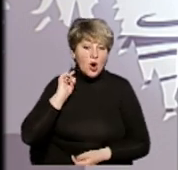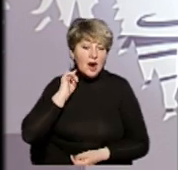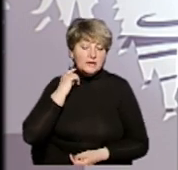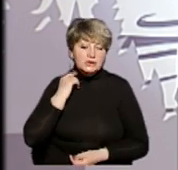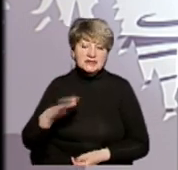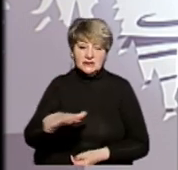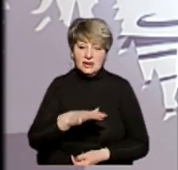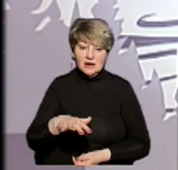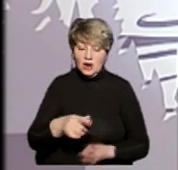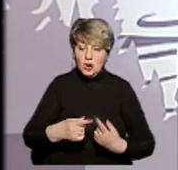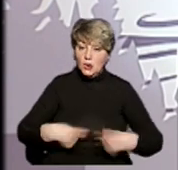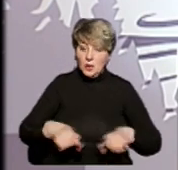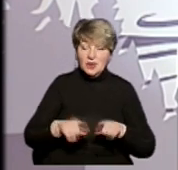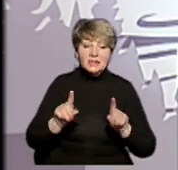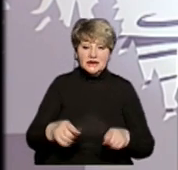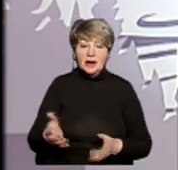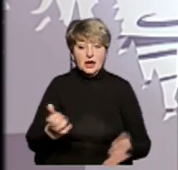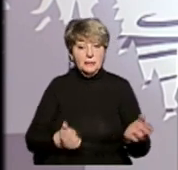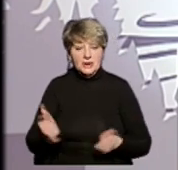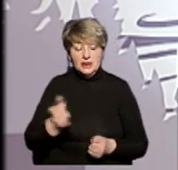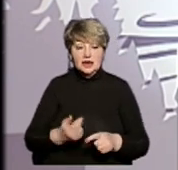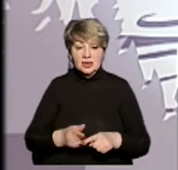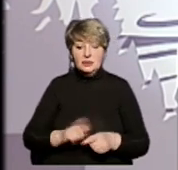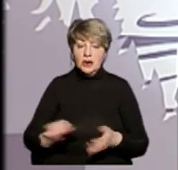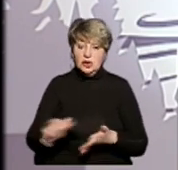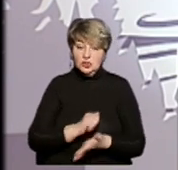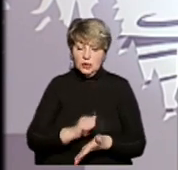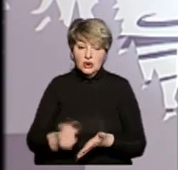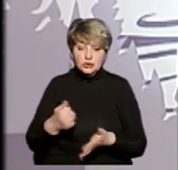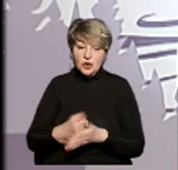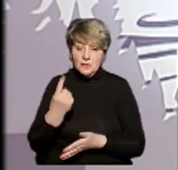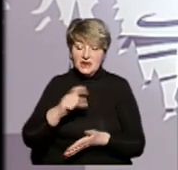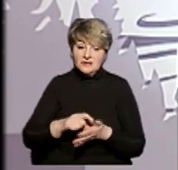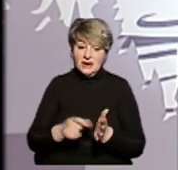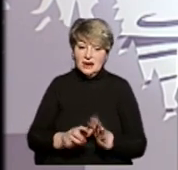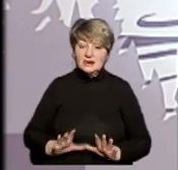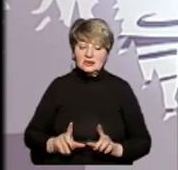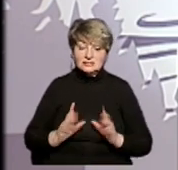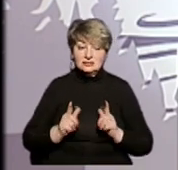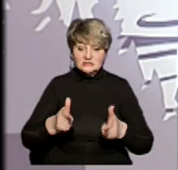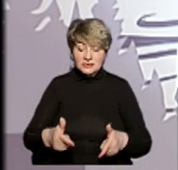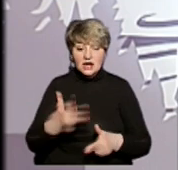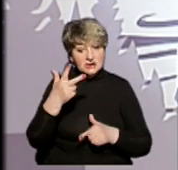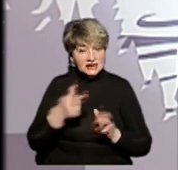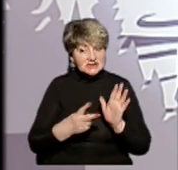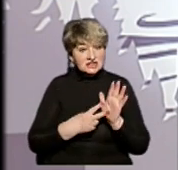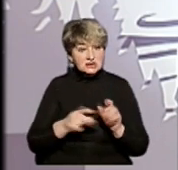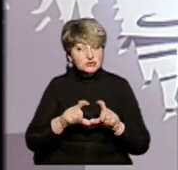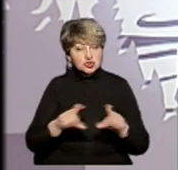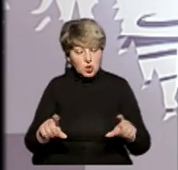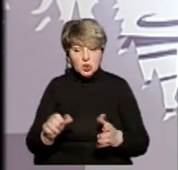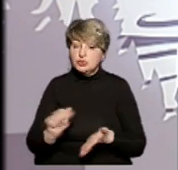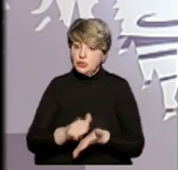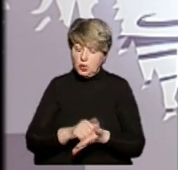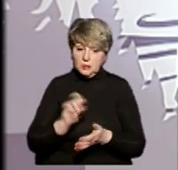територіальній громаді також почали прийом документів на вступ дитини до першого класу. Набір відкрили у 37 школах.